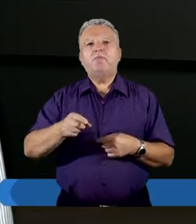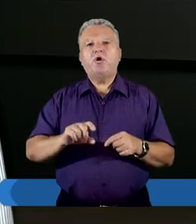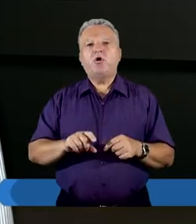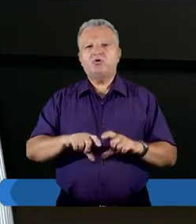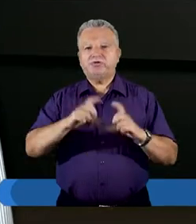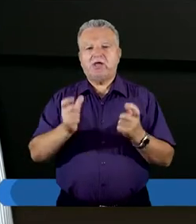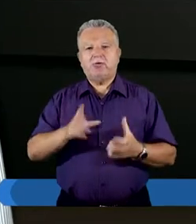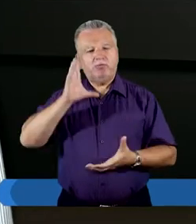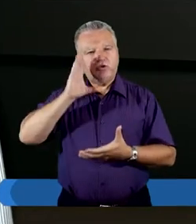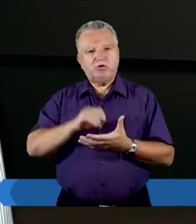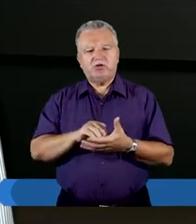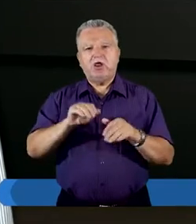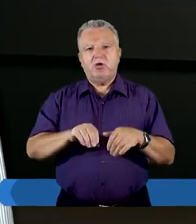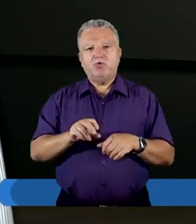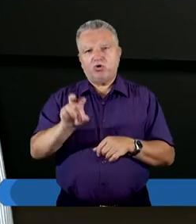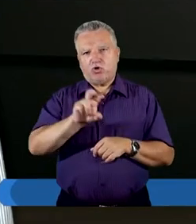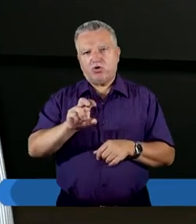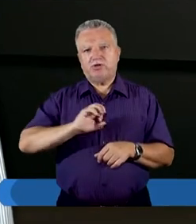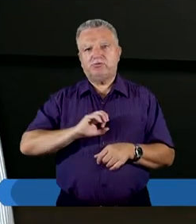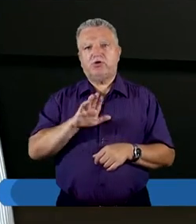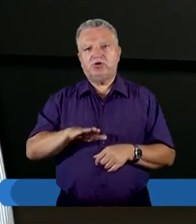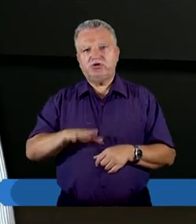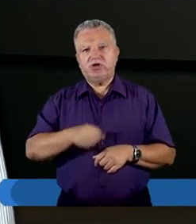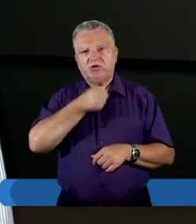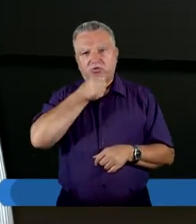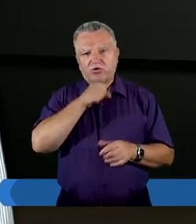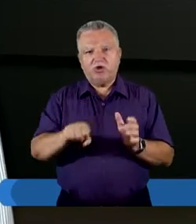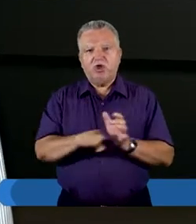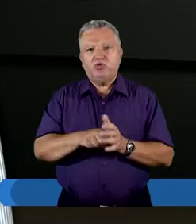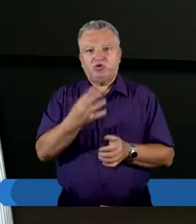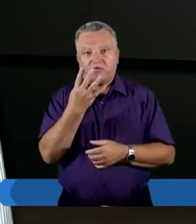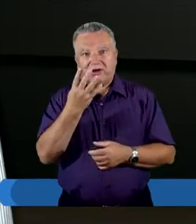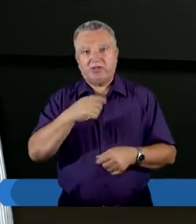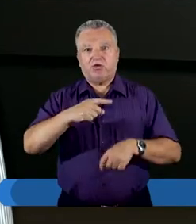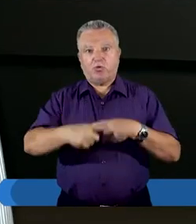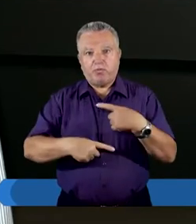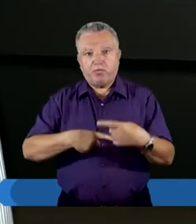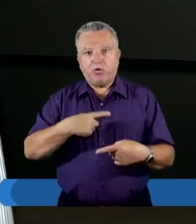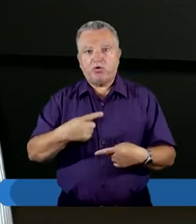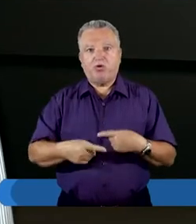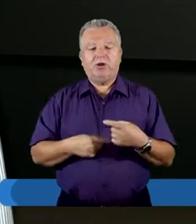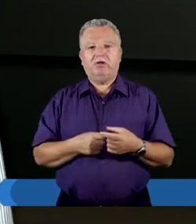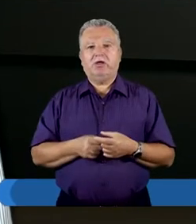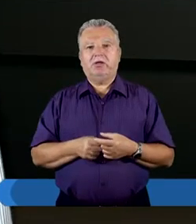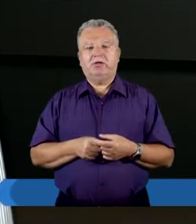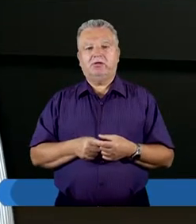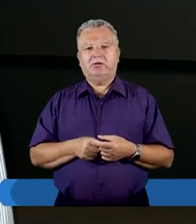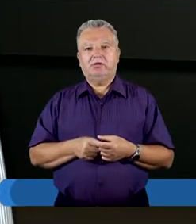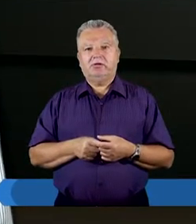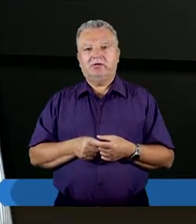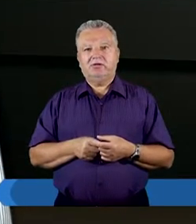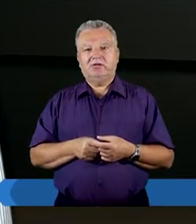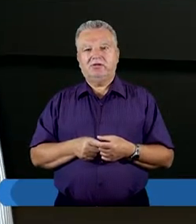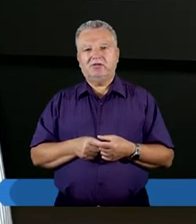doświadczeniu mógł jeszcze oglądać swoje dzieci i wnuki do czwartego pokolenia, no więc wnuki, prawnuki, i praprawnuki,